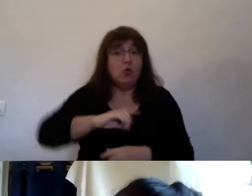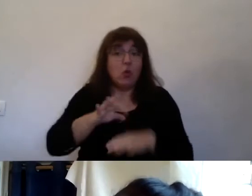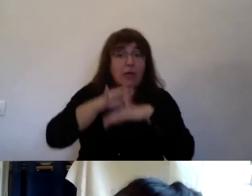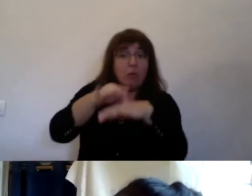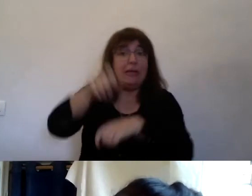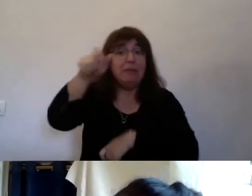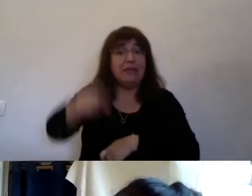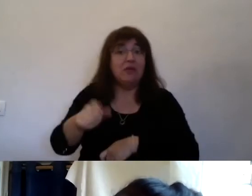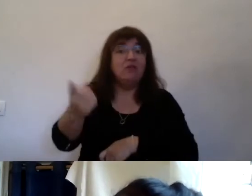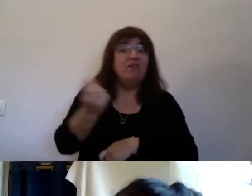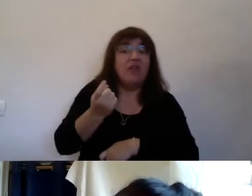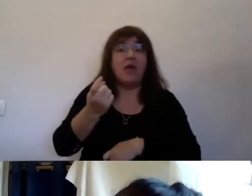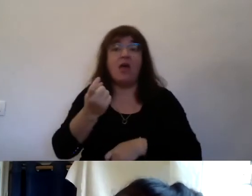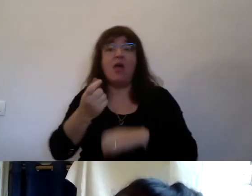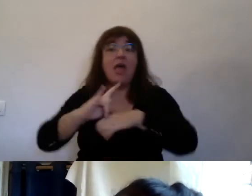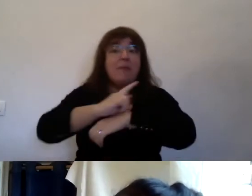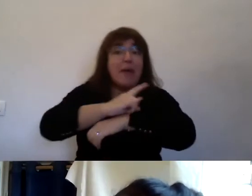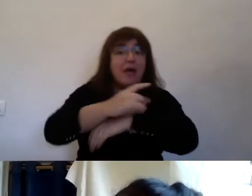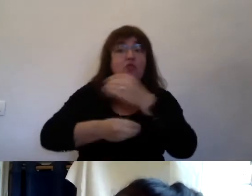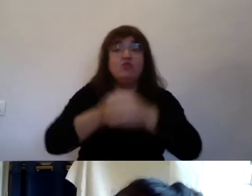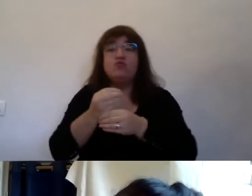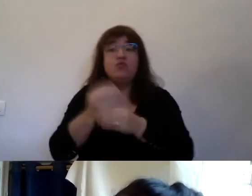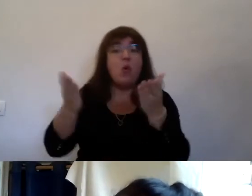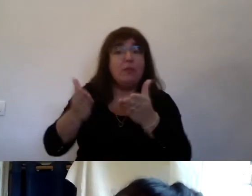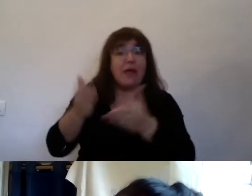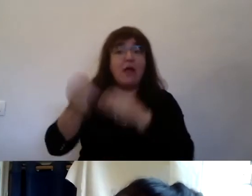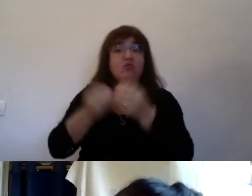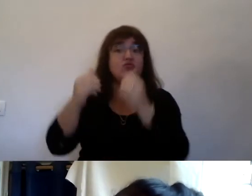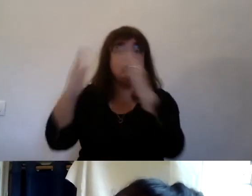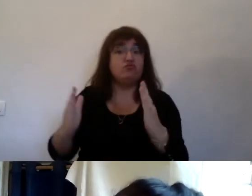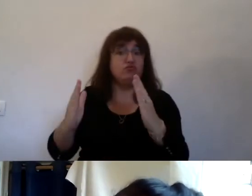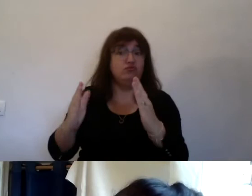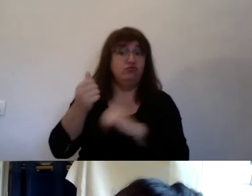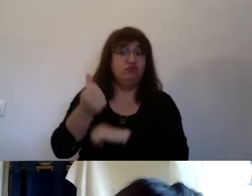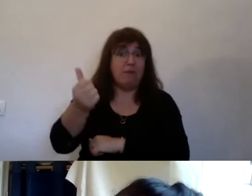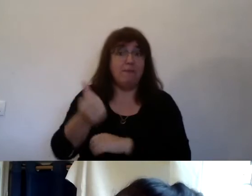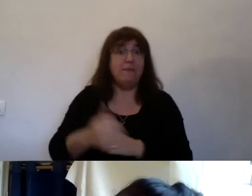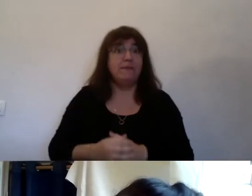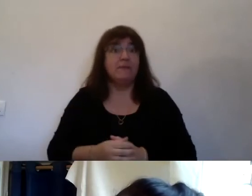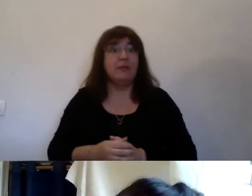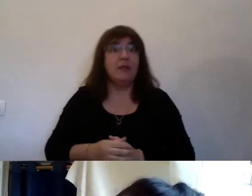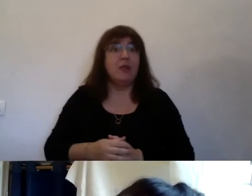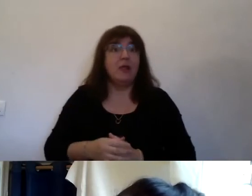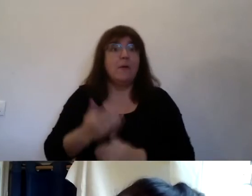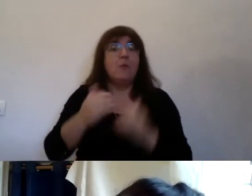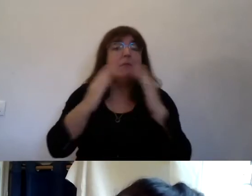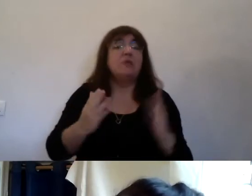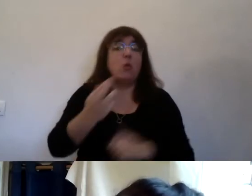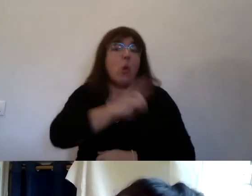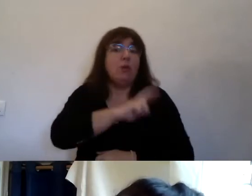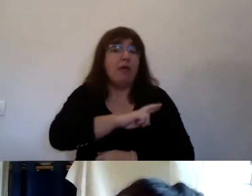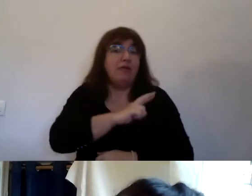l'hôpital ou qu'elles soient en EHPAD ou qu'elles soient à domicile, eh bien, il était impossible à l'heure